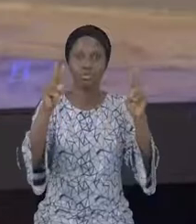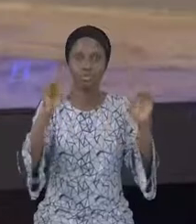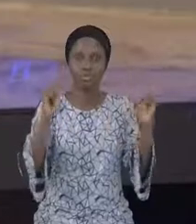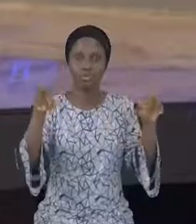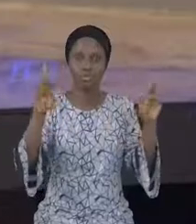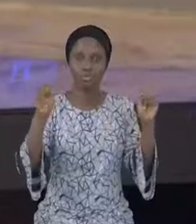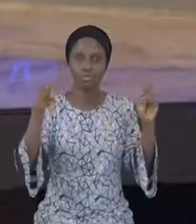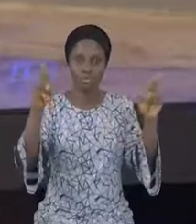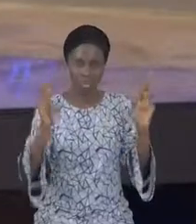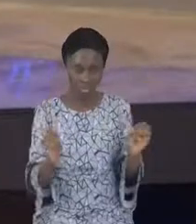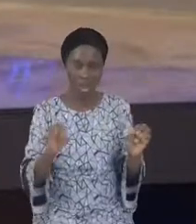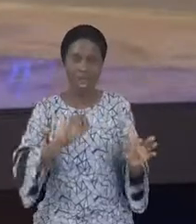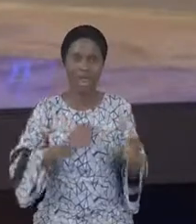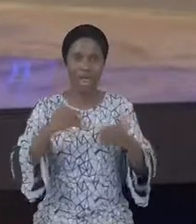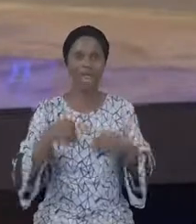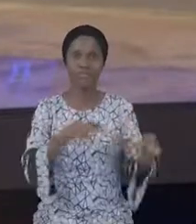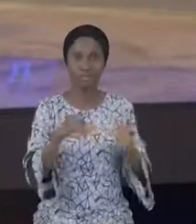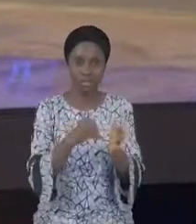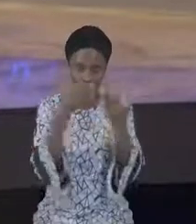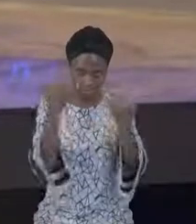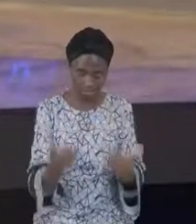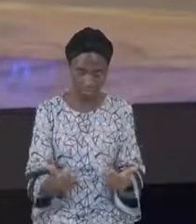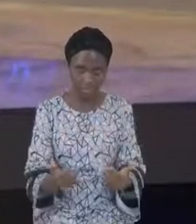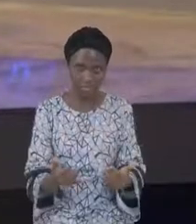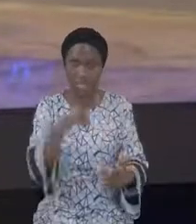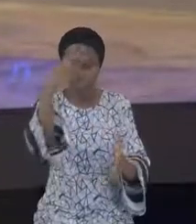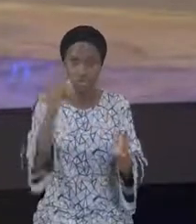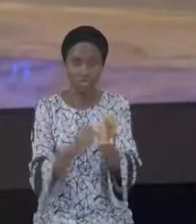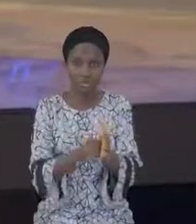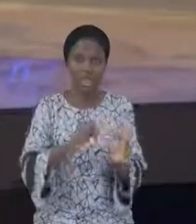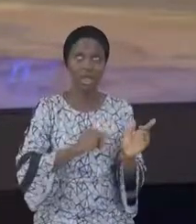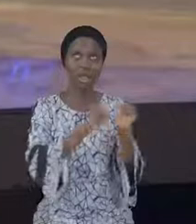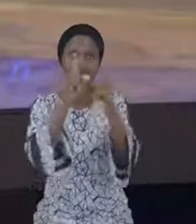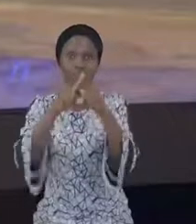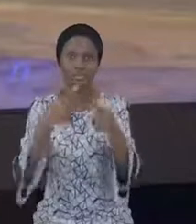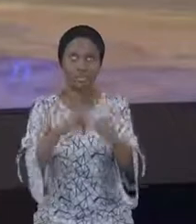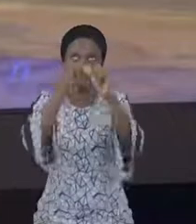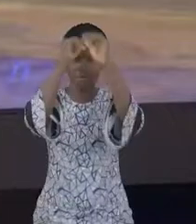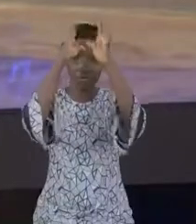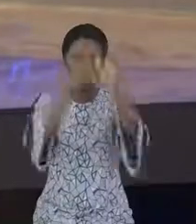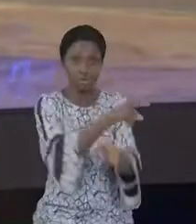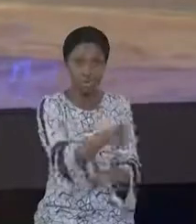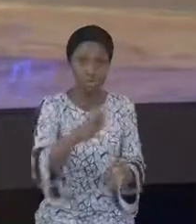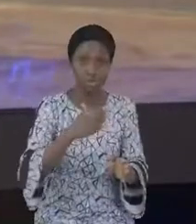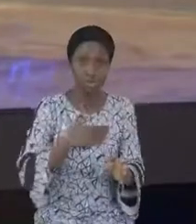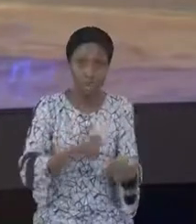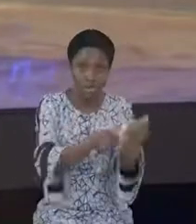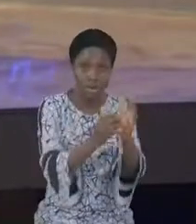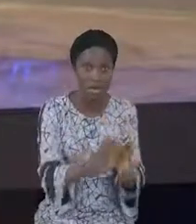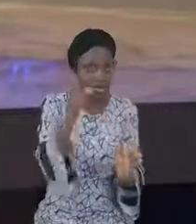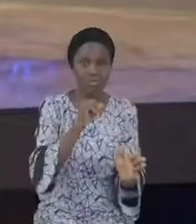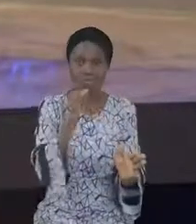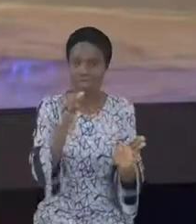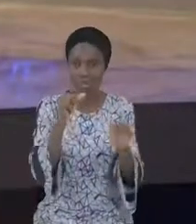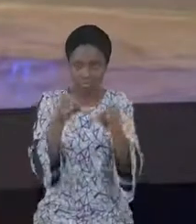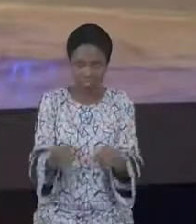And because à of cause that, de cela, because I go parce to que the je Father, vais au Père, you, my disciples, you will not remain vous n'allez pas